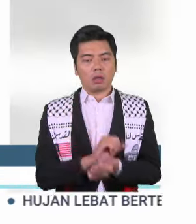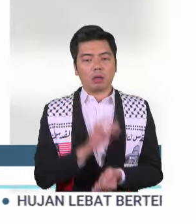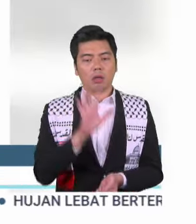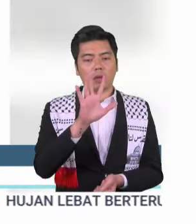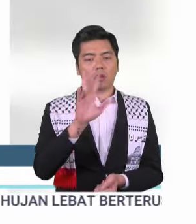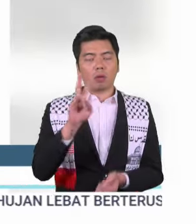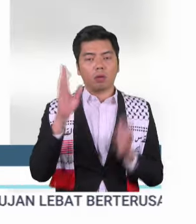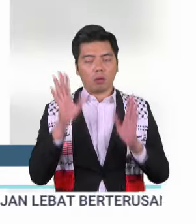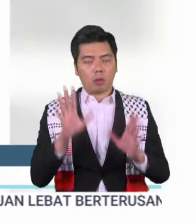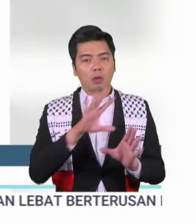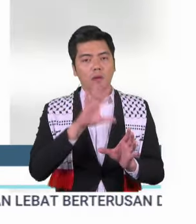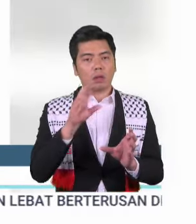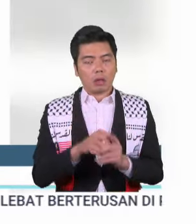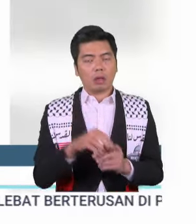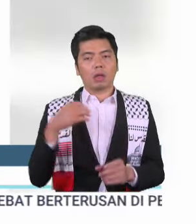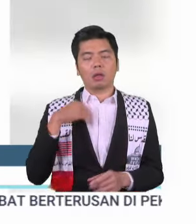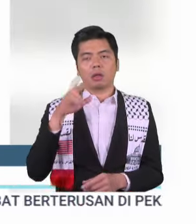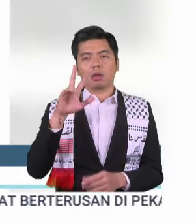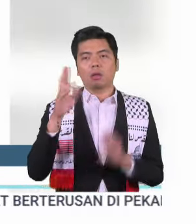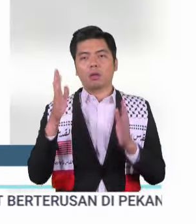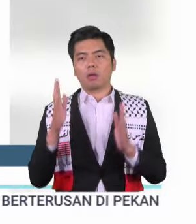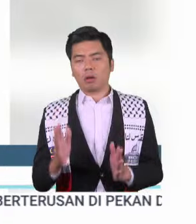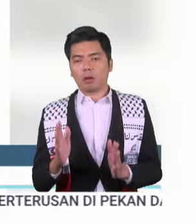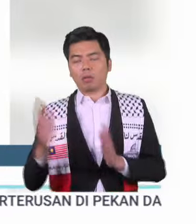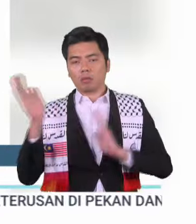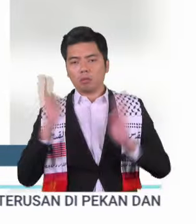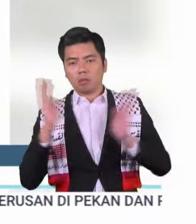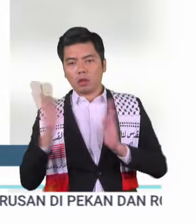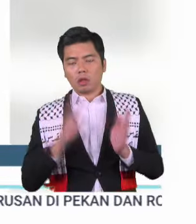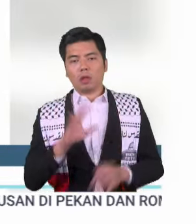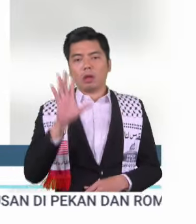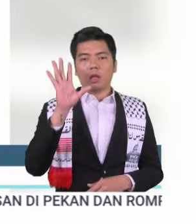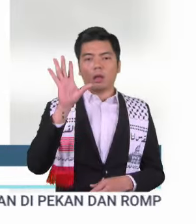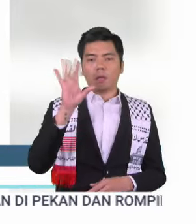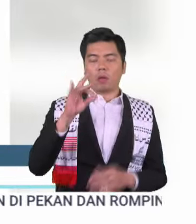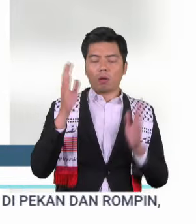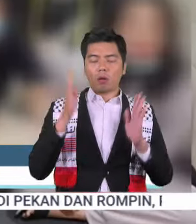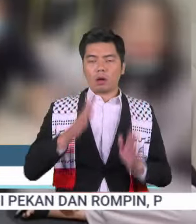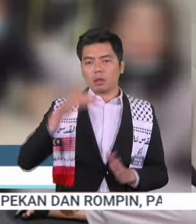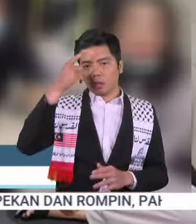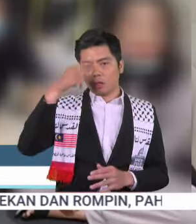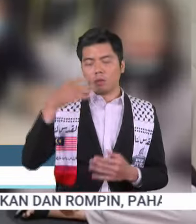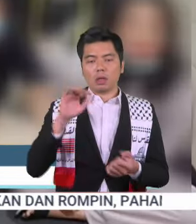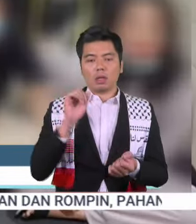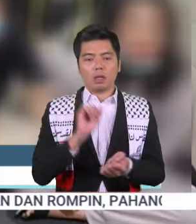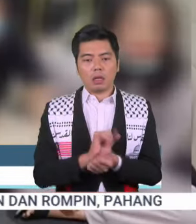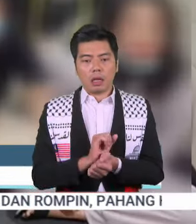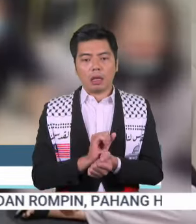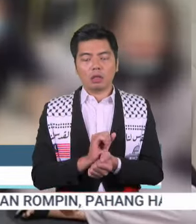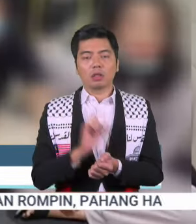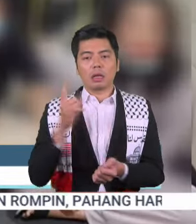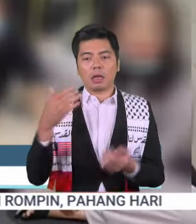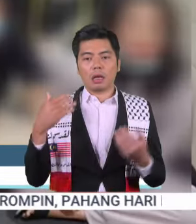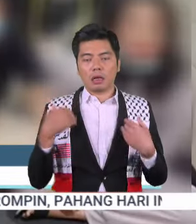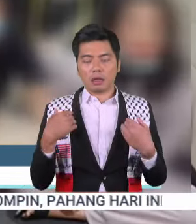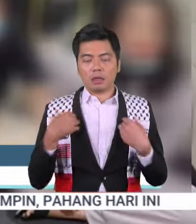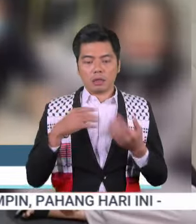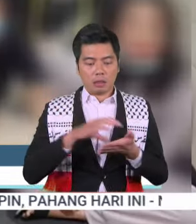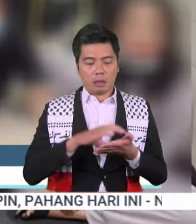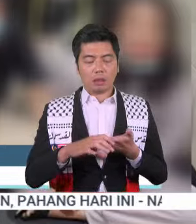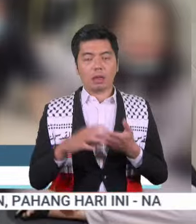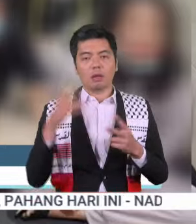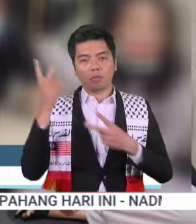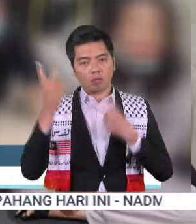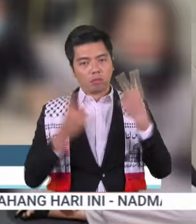52 orang termasuk 3 warga tempatan. 8 wanita warga Thailand yang ditahan memiliki pas lawatan sosial yang masih sah